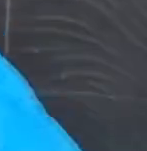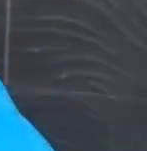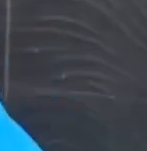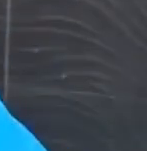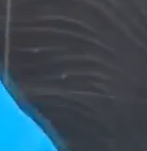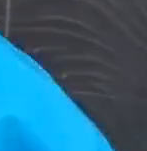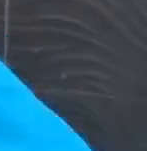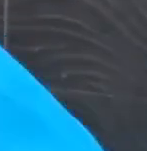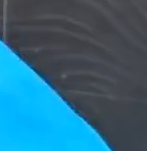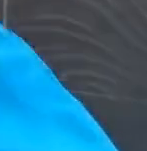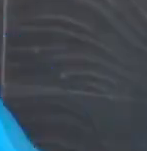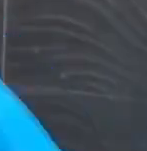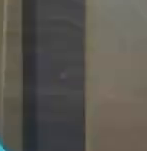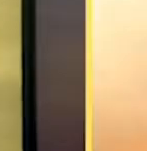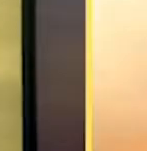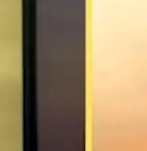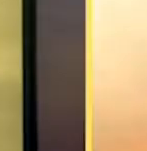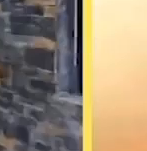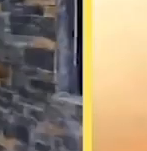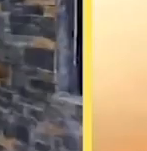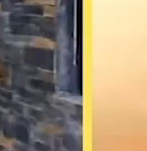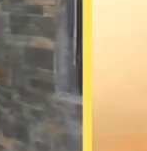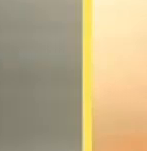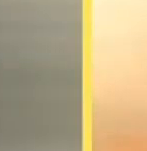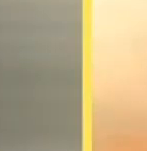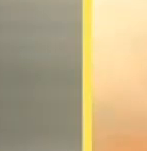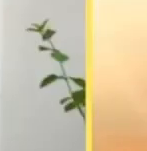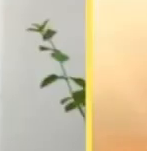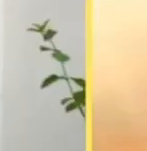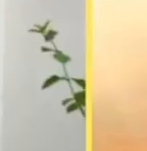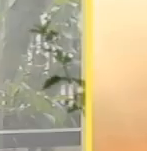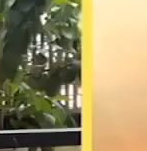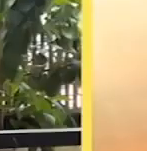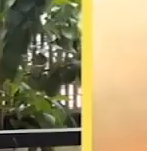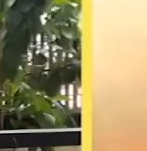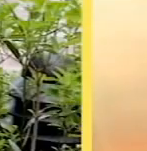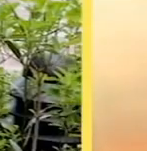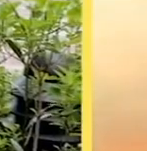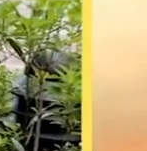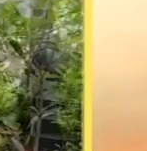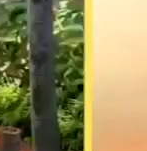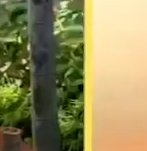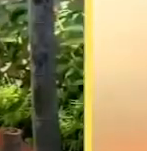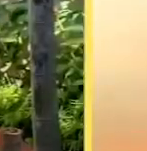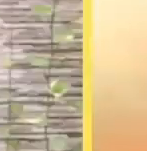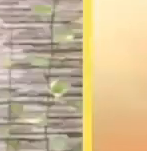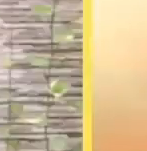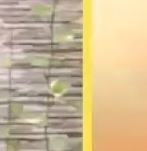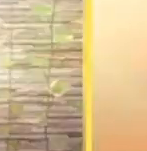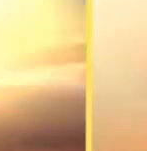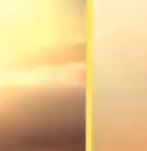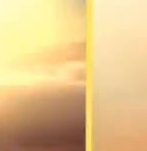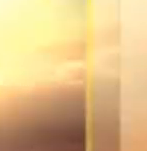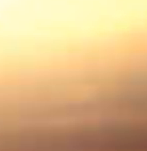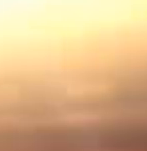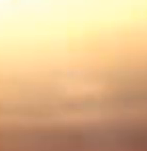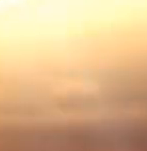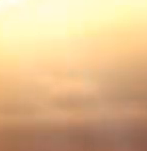ang saya-saya. Sa unang hirit, unang hirit, unang hirit, mangunguna